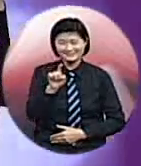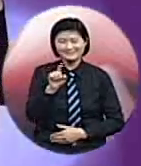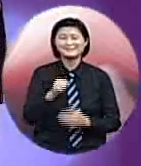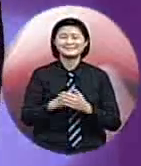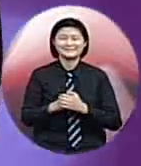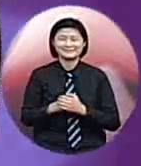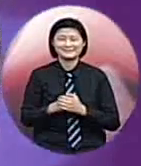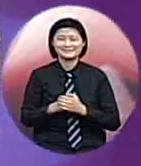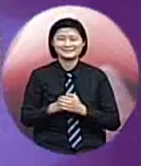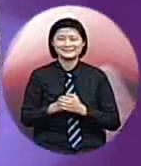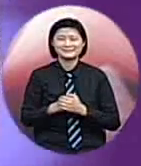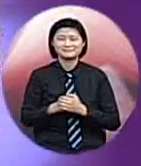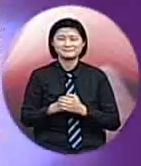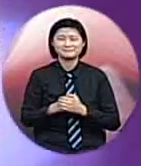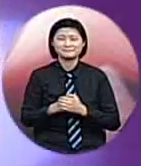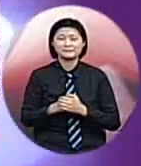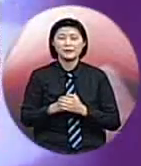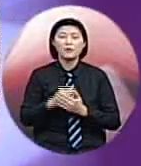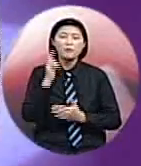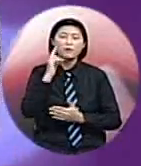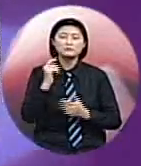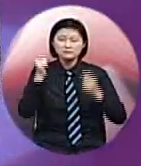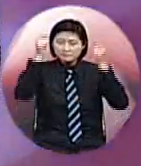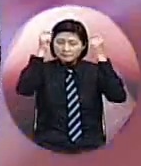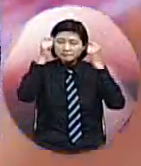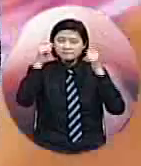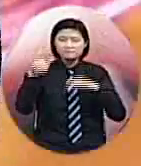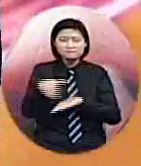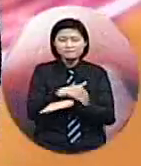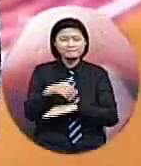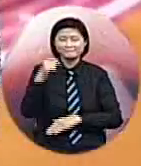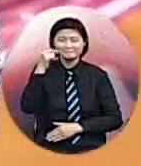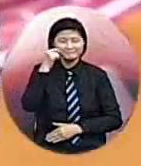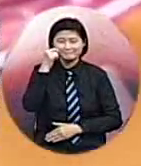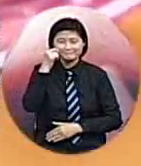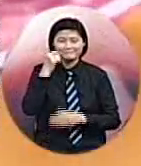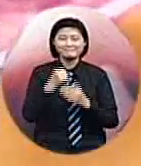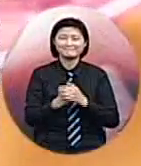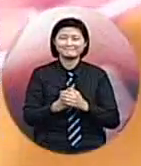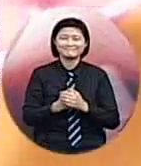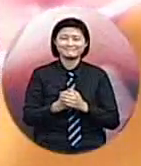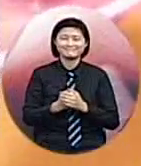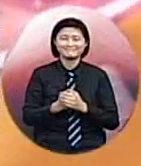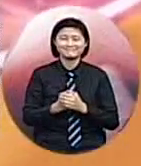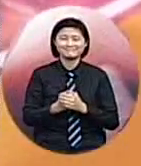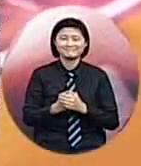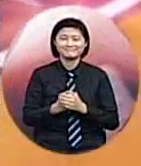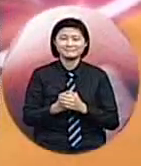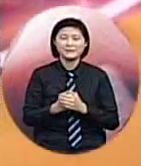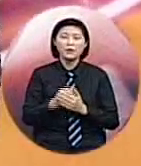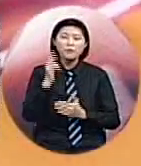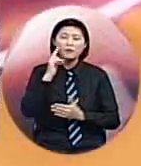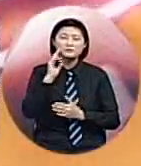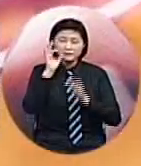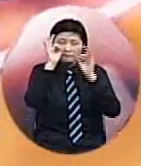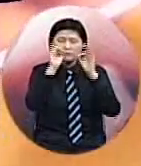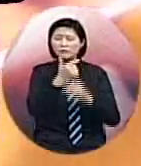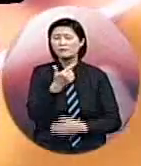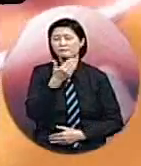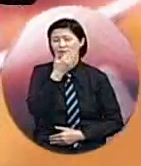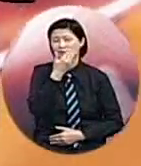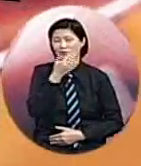하죠. 네. 원숭이는 쓰고 다니지 못하죠? 네. 웃음부터 나오네요. 난 원숭이만 보면 왜 이렇게 귀여운지